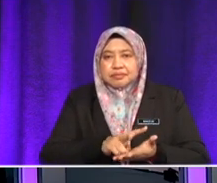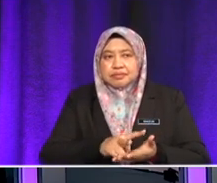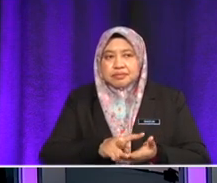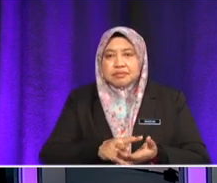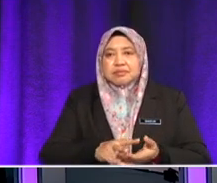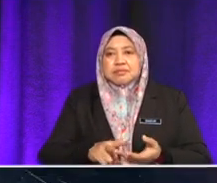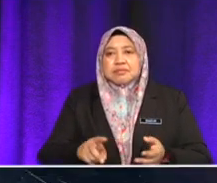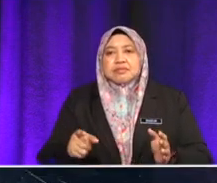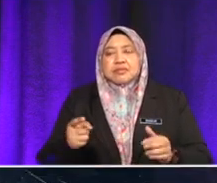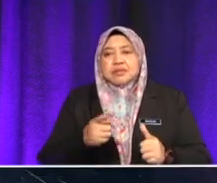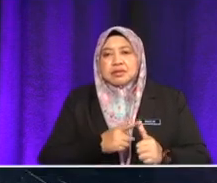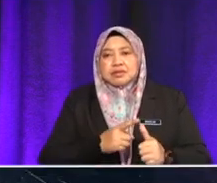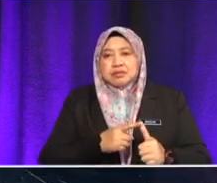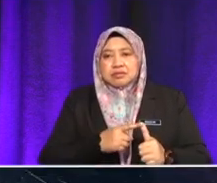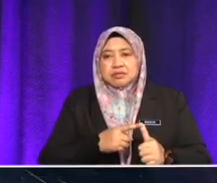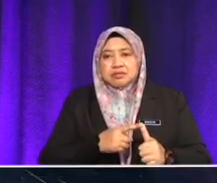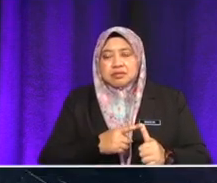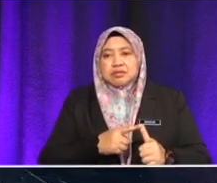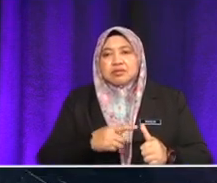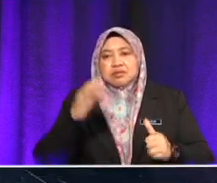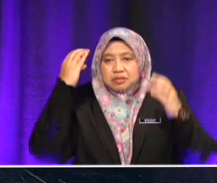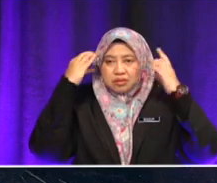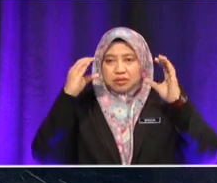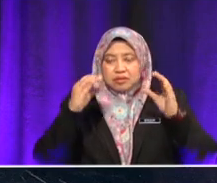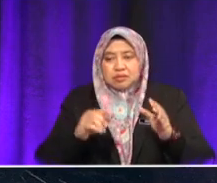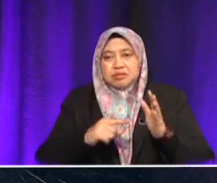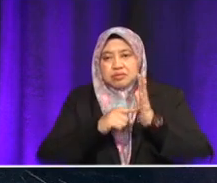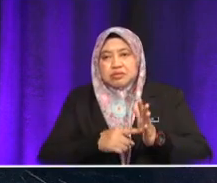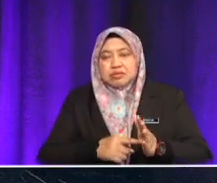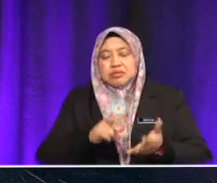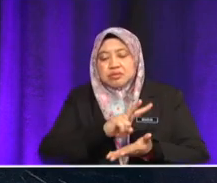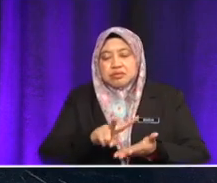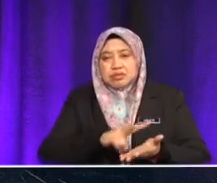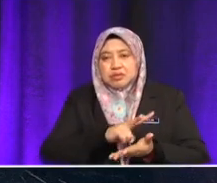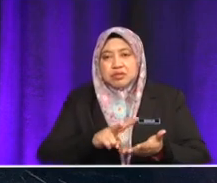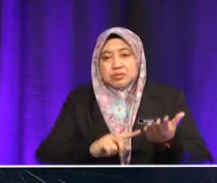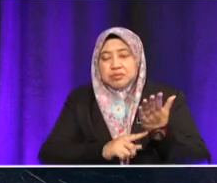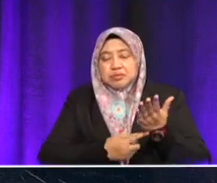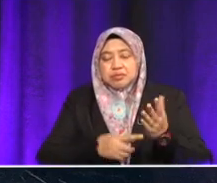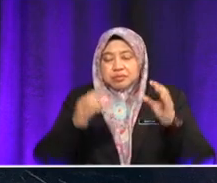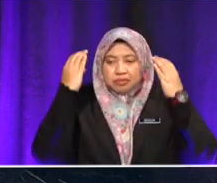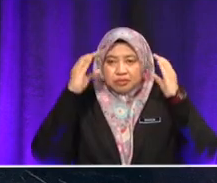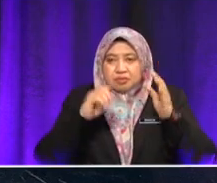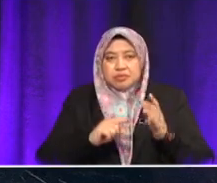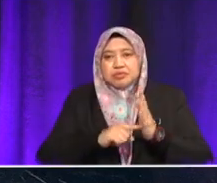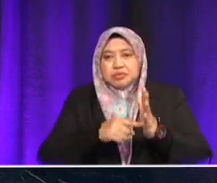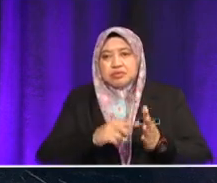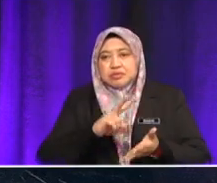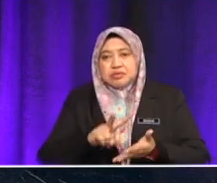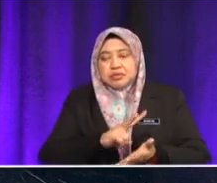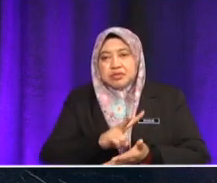sebenarnya guru boleh menunjukkan sedikit video tentang atlet paralympic kita dan kemudian